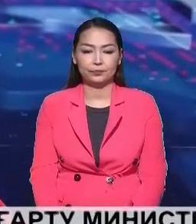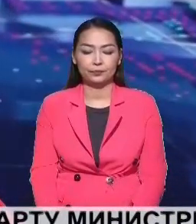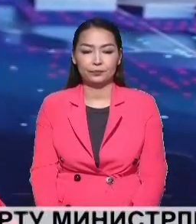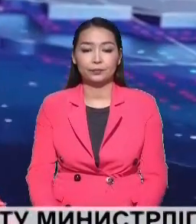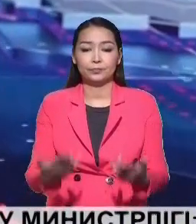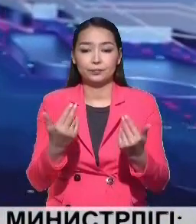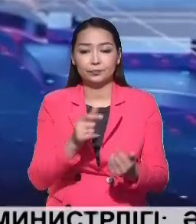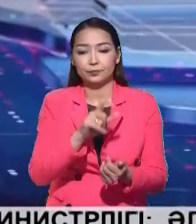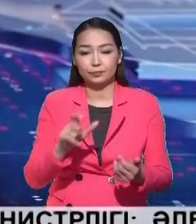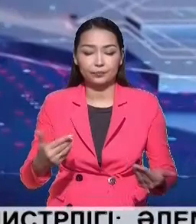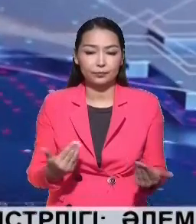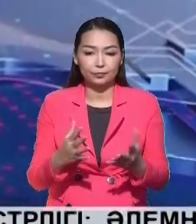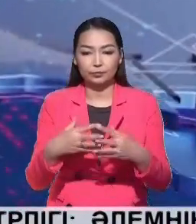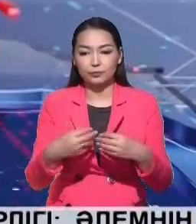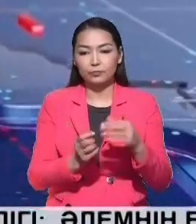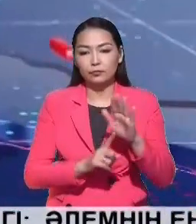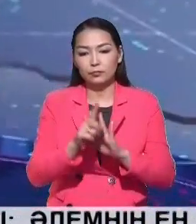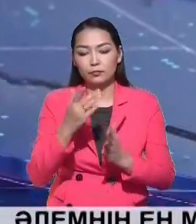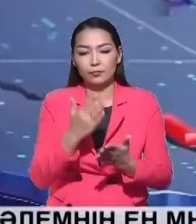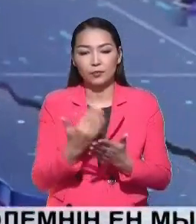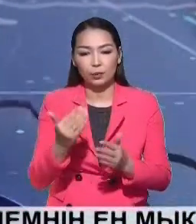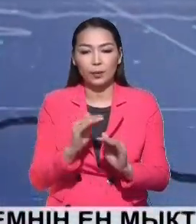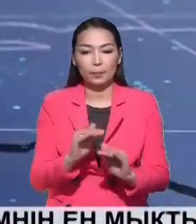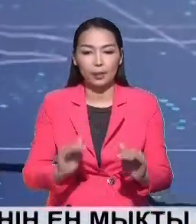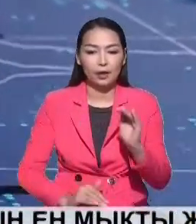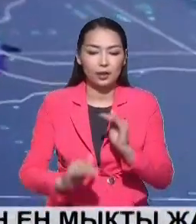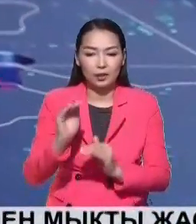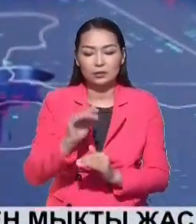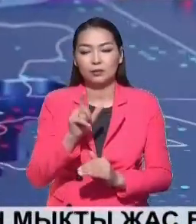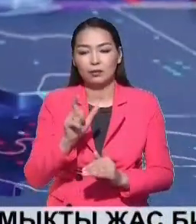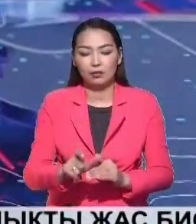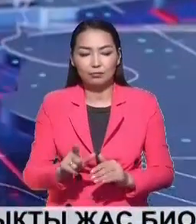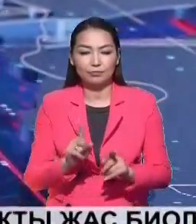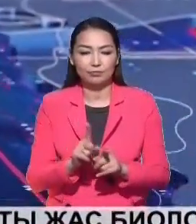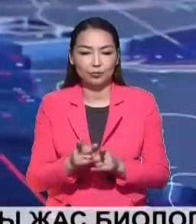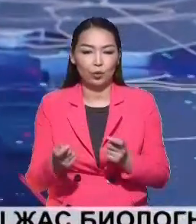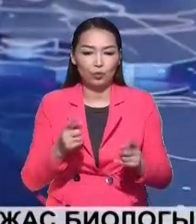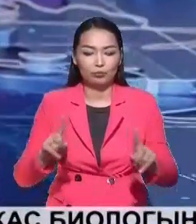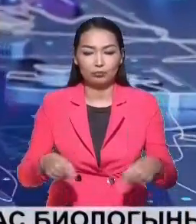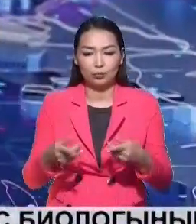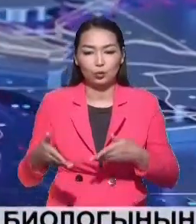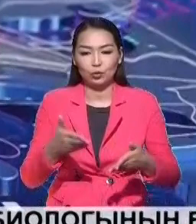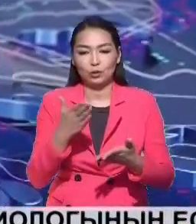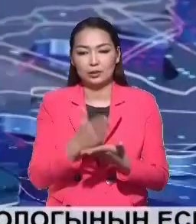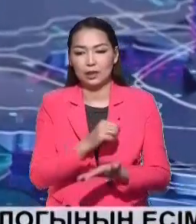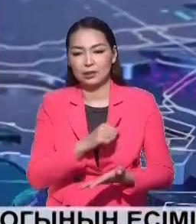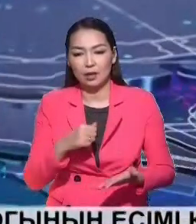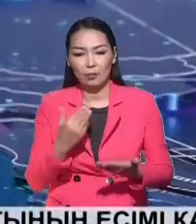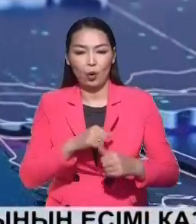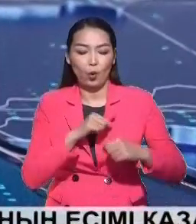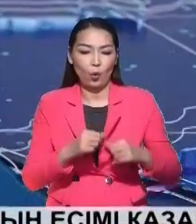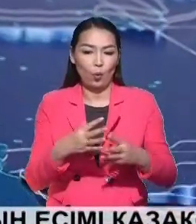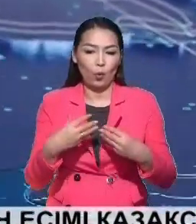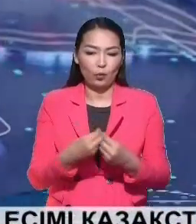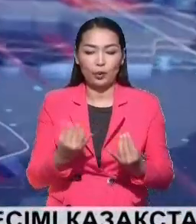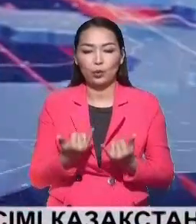Әрине, адам өмірі отбасыдан басталады. Онда оның балалық шағы тұлға болып қалыптасу жолы өтеді. Сондықтан отбасы махаббат пен құрметтің,